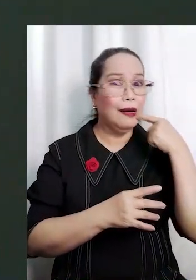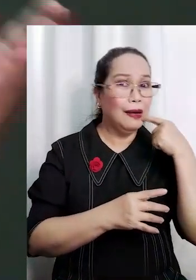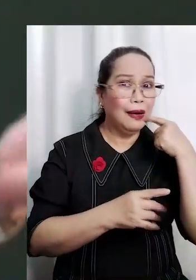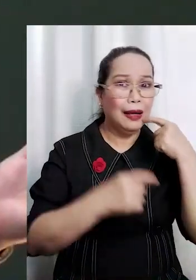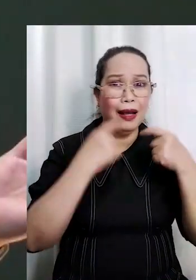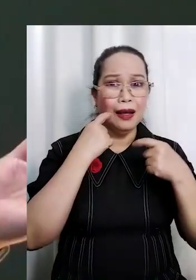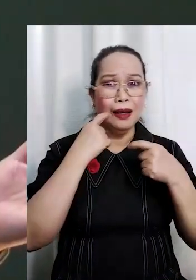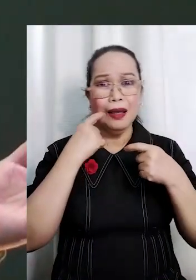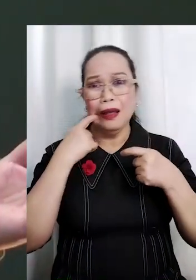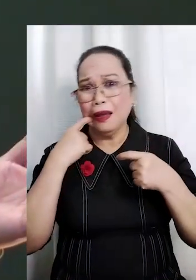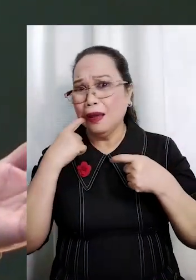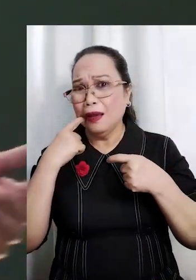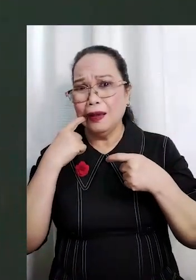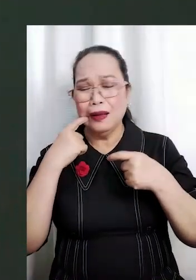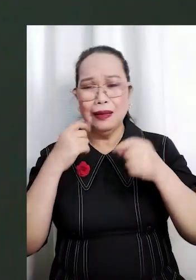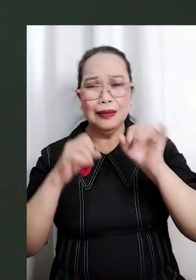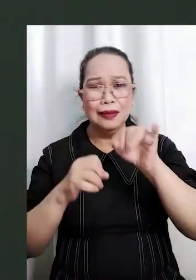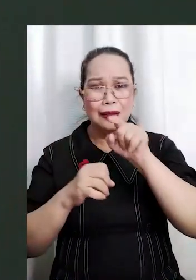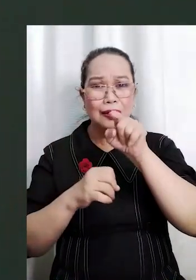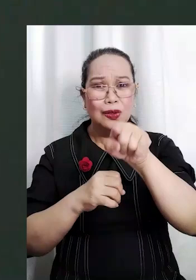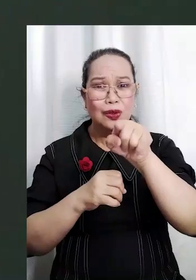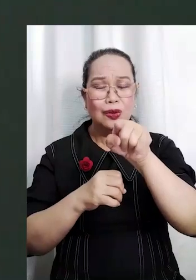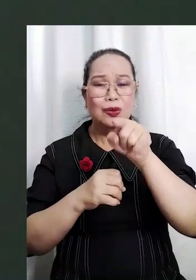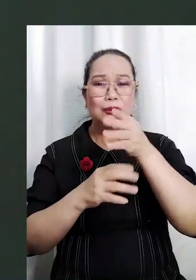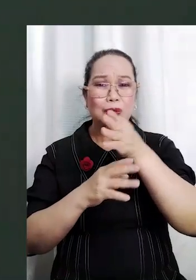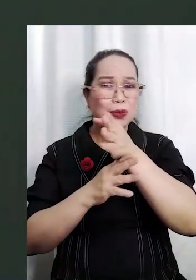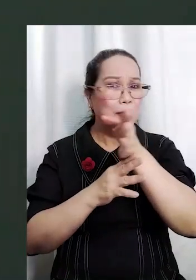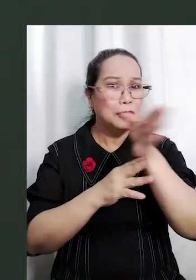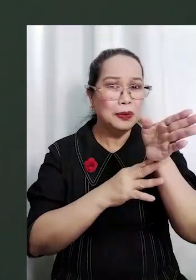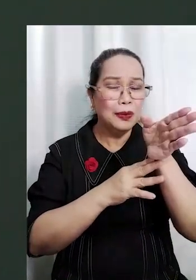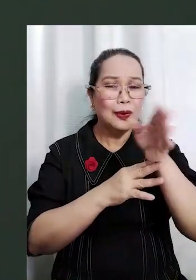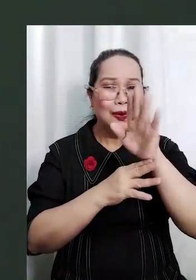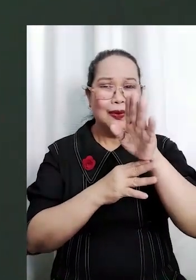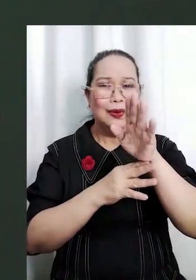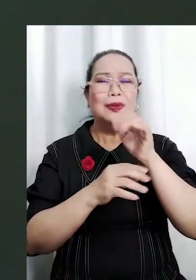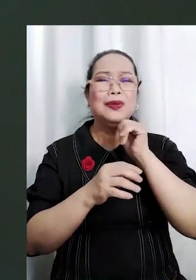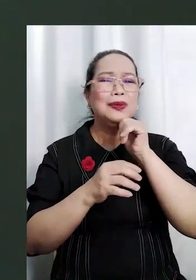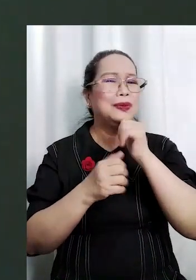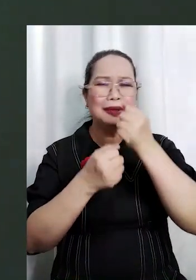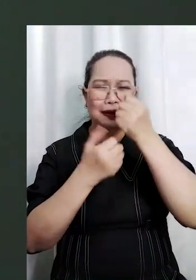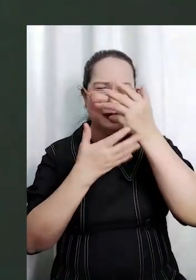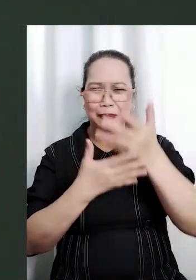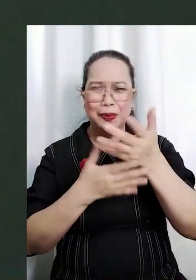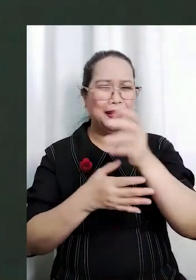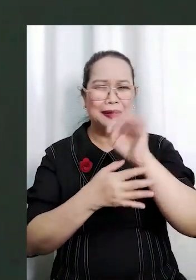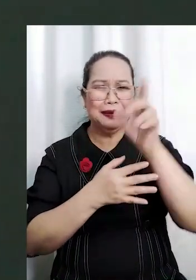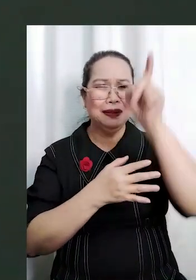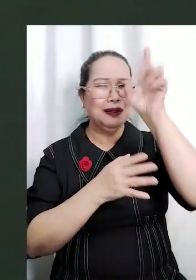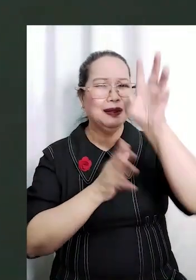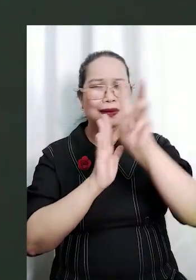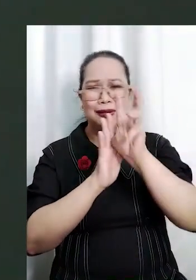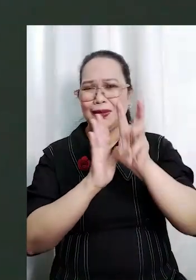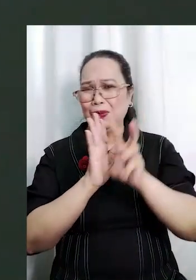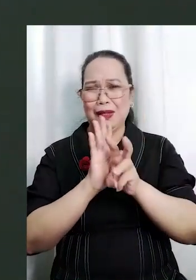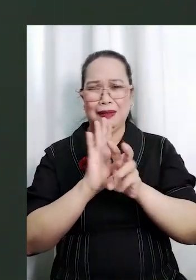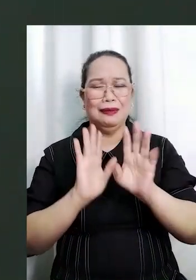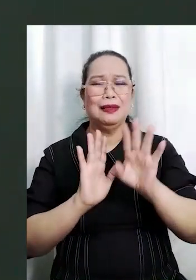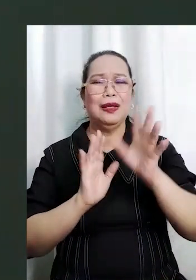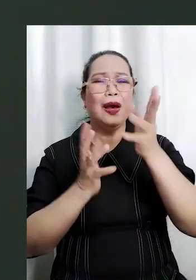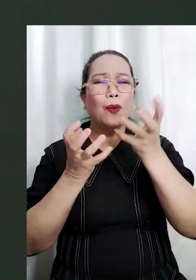niya malihis ang church natin. Gusto niyang malihis ang buhay mo sa pagsunod sa kalooban ng